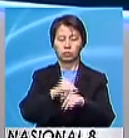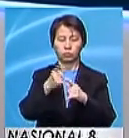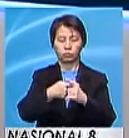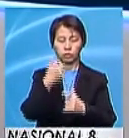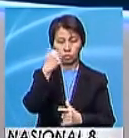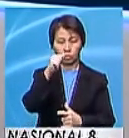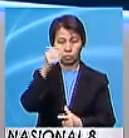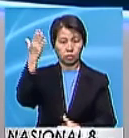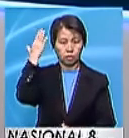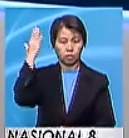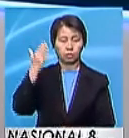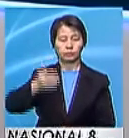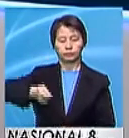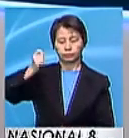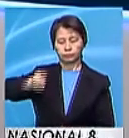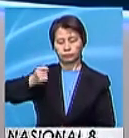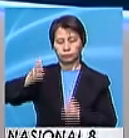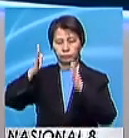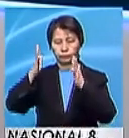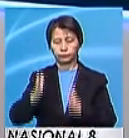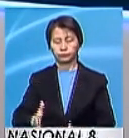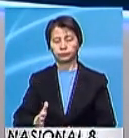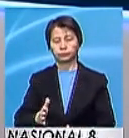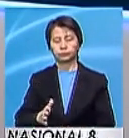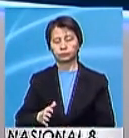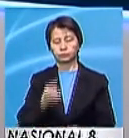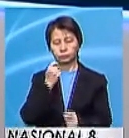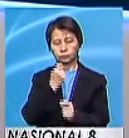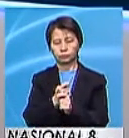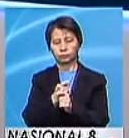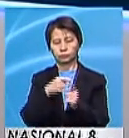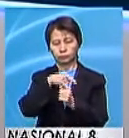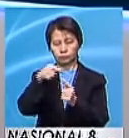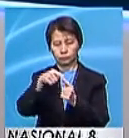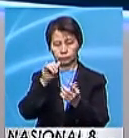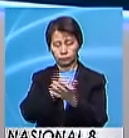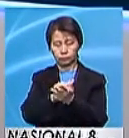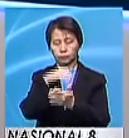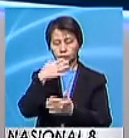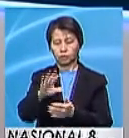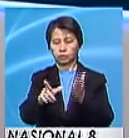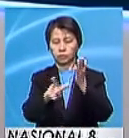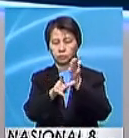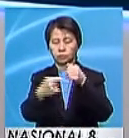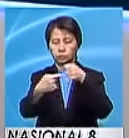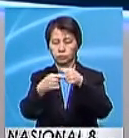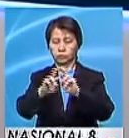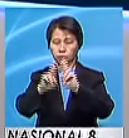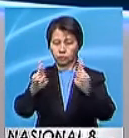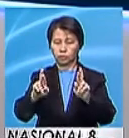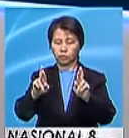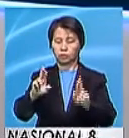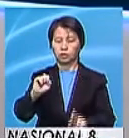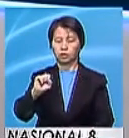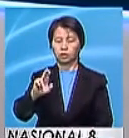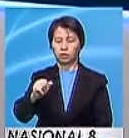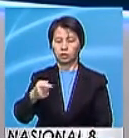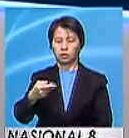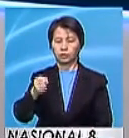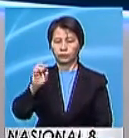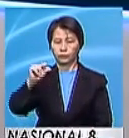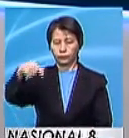lepas. Hakim Sitarun Nisa Abdul Aziz menetapkan tarikh itu selepas timbalan pendakwa raya Syafiq Mahdi